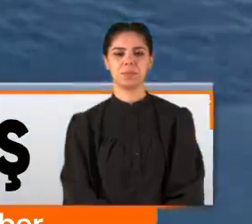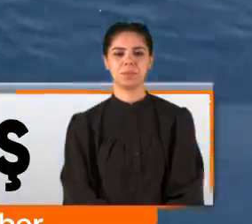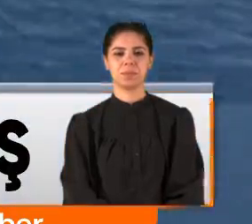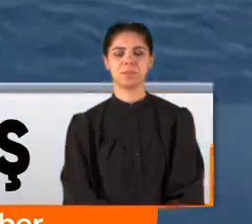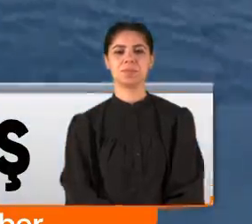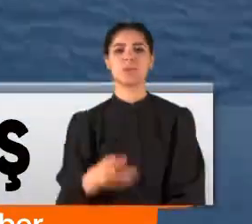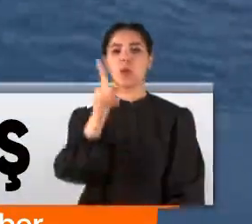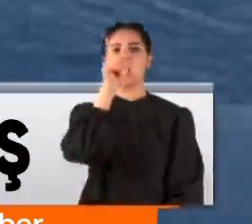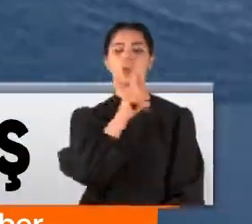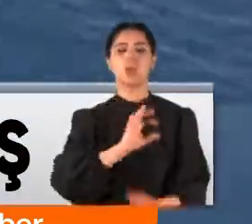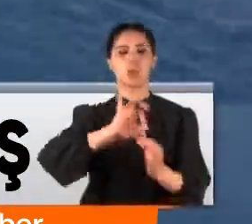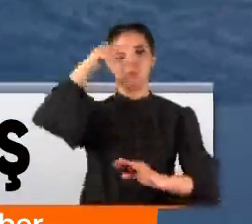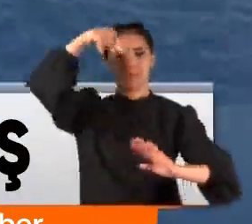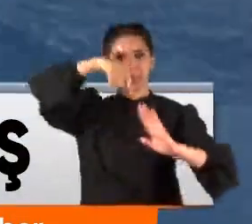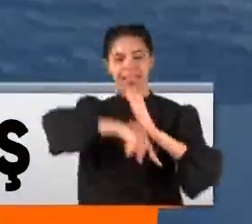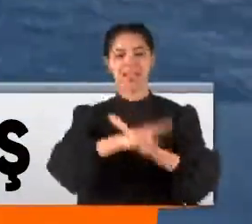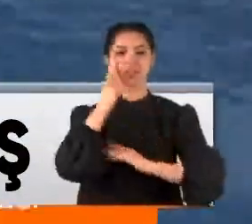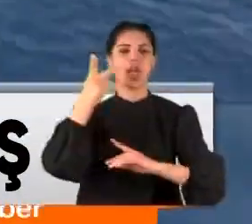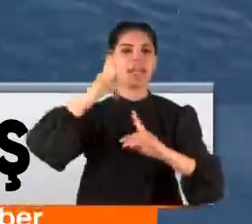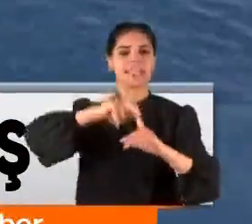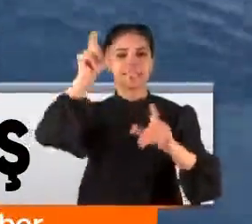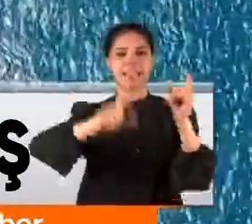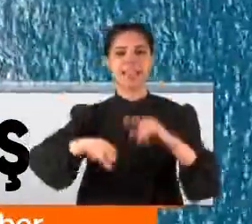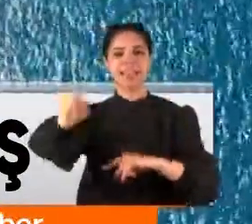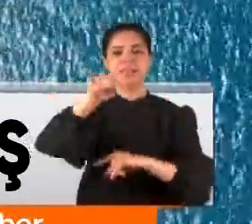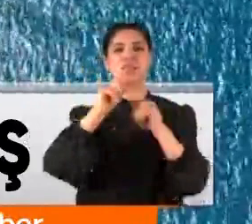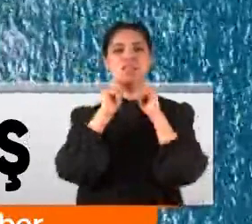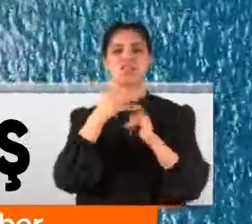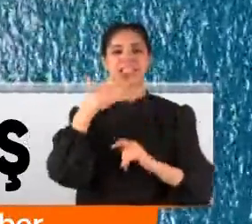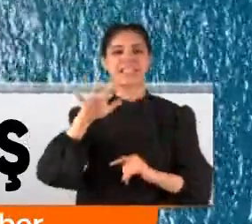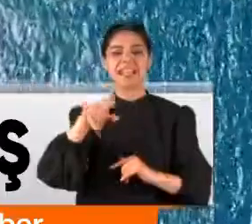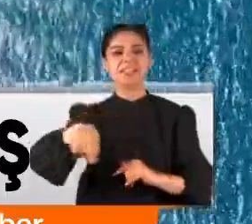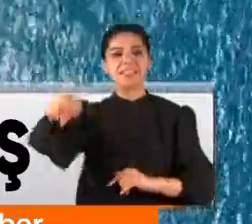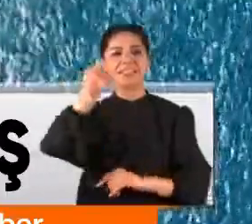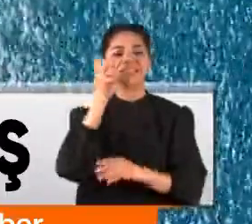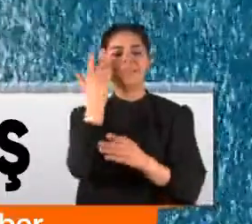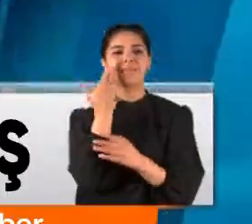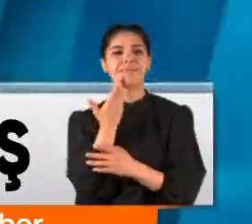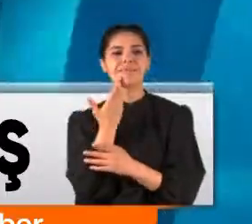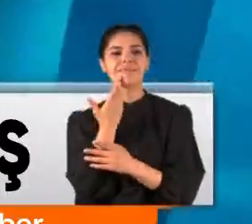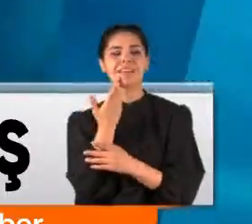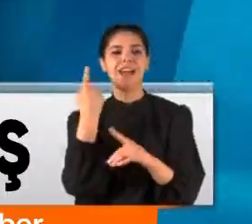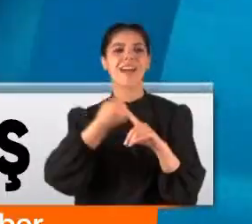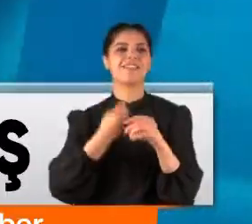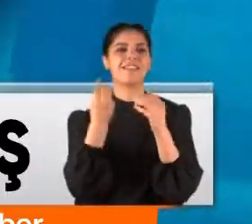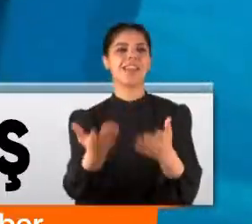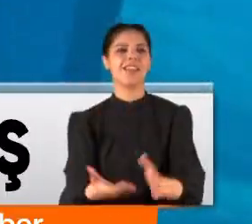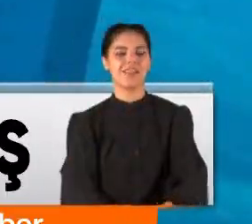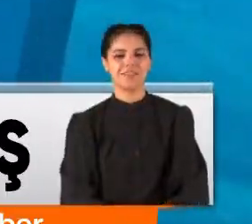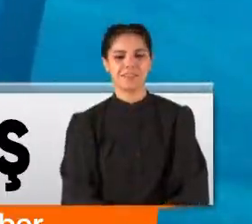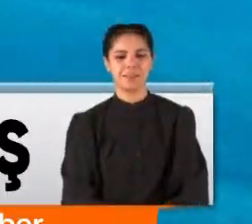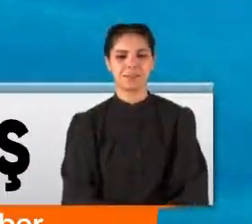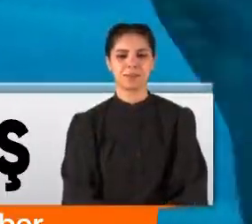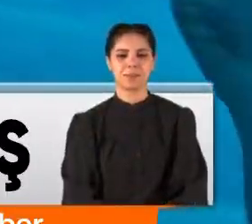100 metre derine inen araç katılımcıların Güney Çin Denizi'nin eşsiz gizemini keşfetmesine olanak tanıyor.